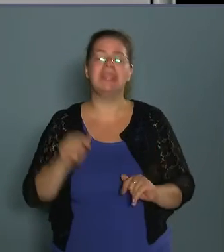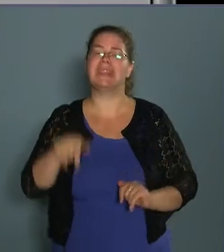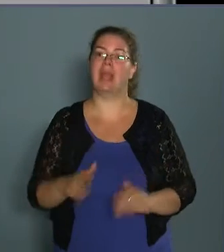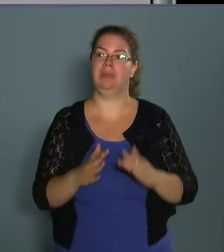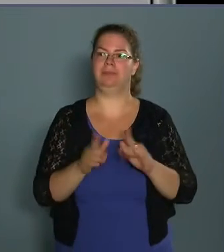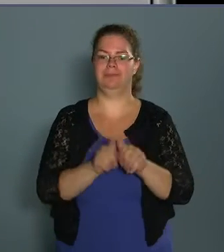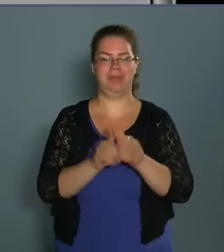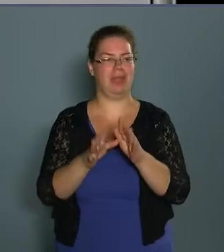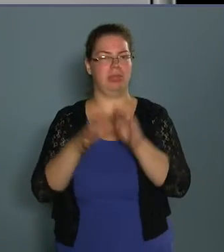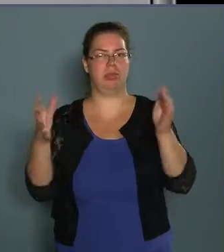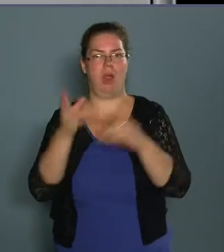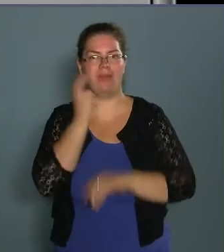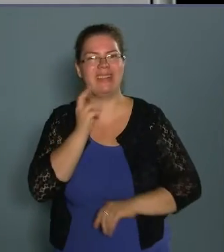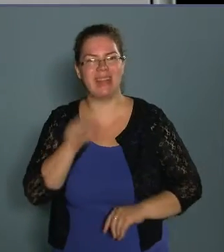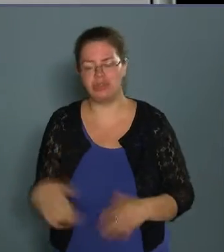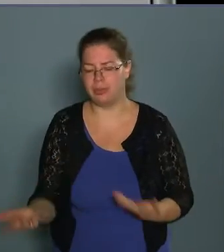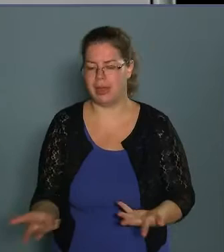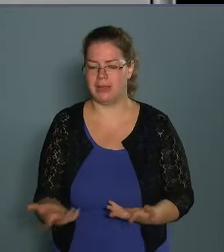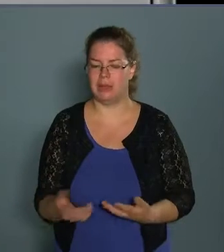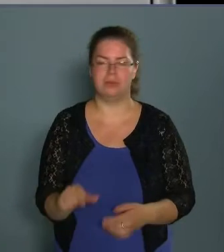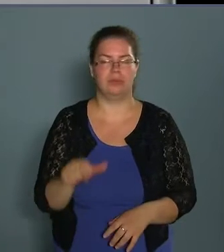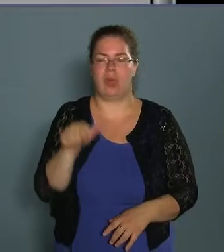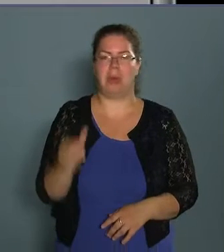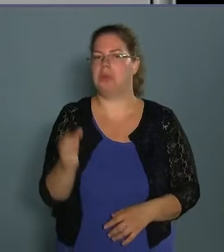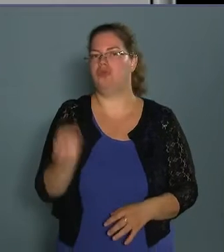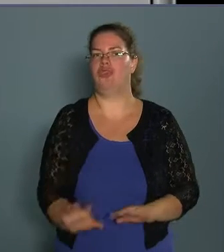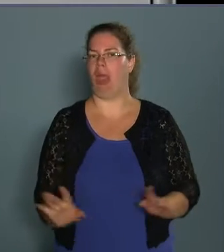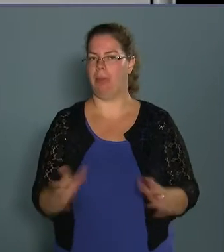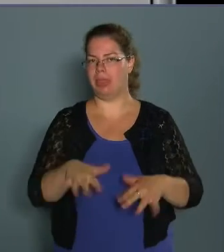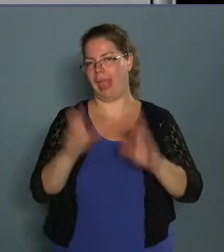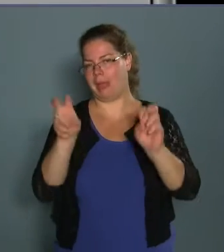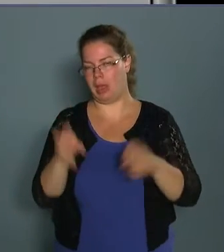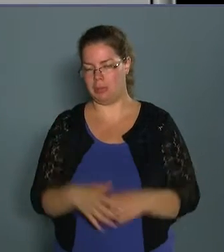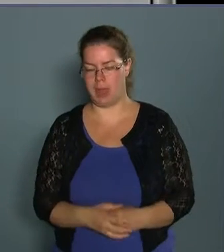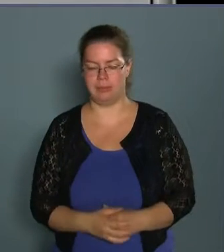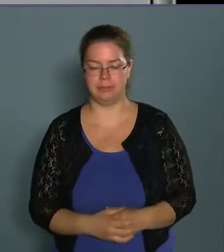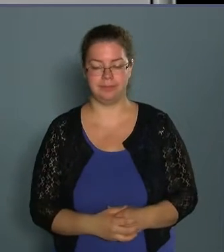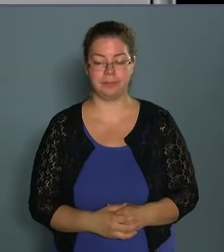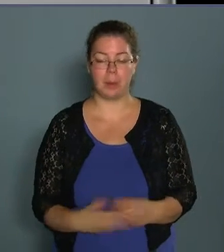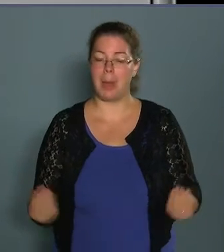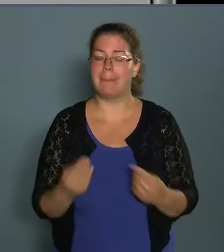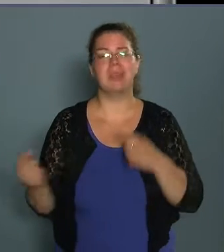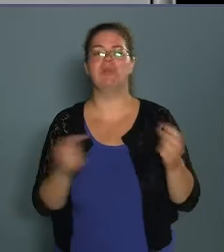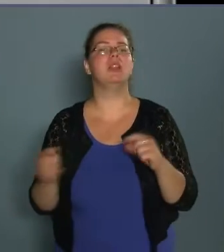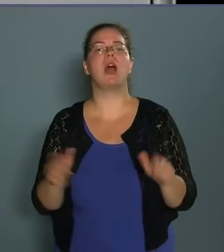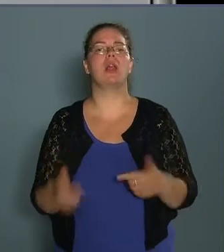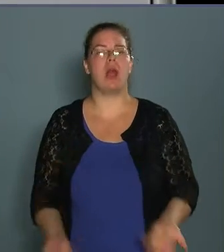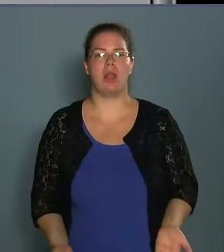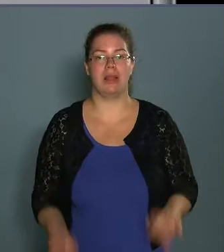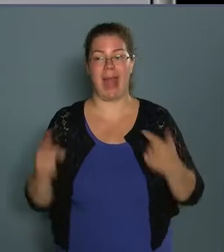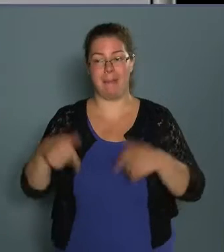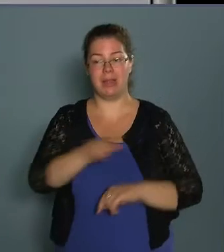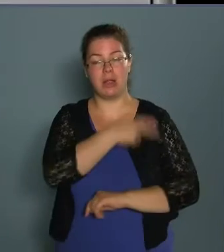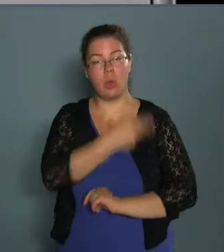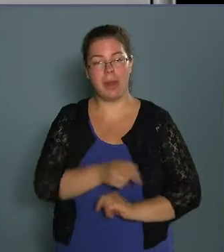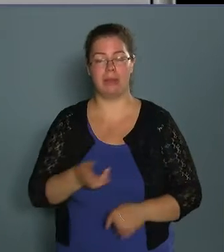egy ekkora létesítménynél, ahol mondtam, azért ez mégiscsak egy csepp a tengerben. Ami vitathatatlan, hogy ebben a kórházban